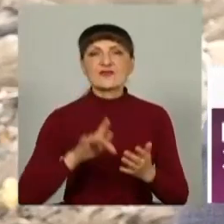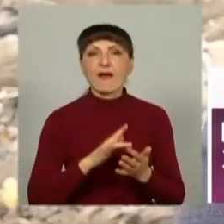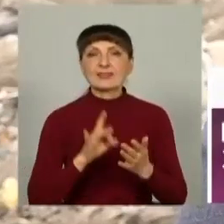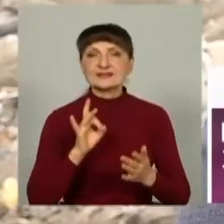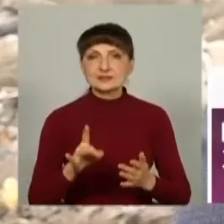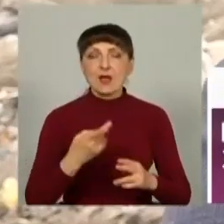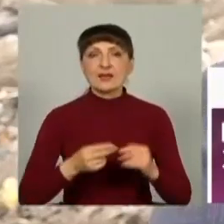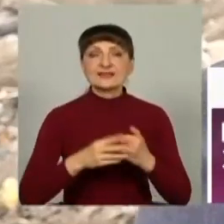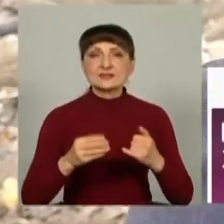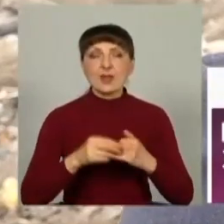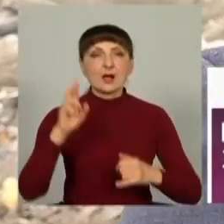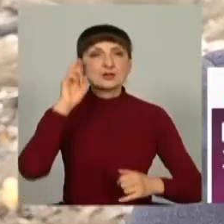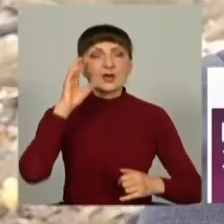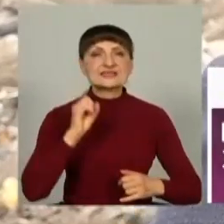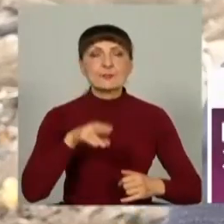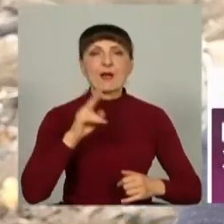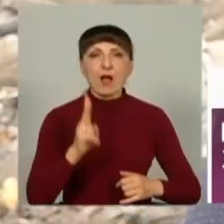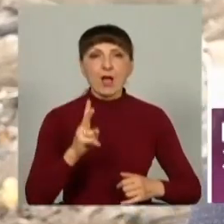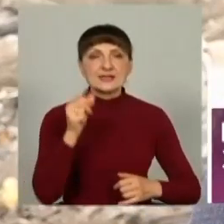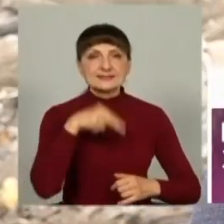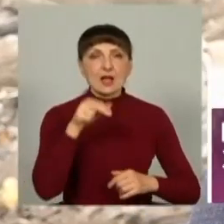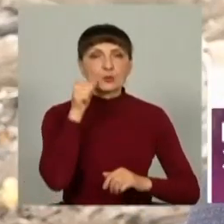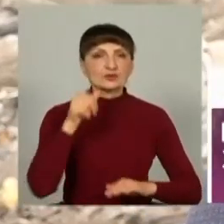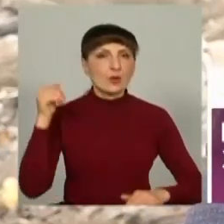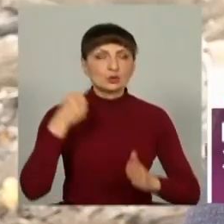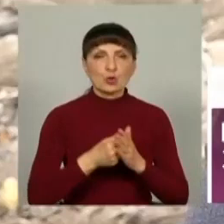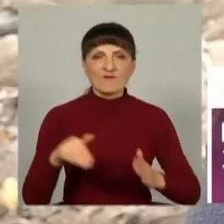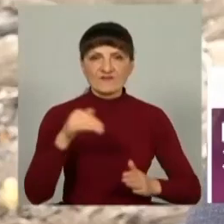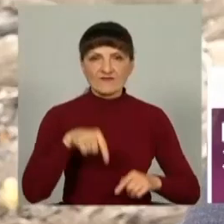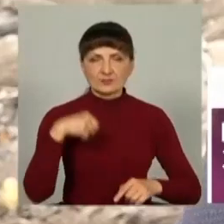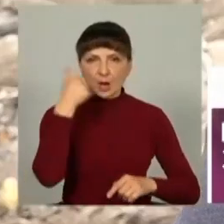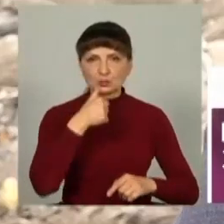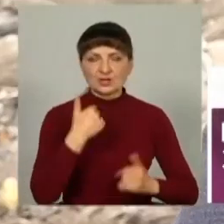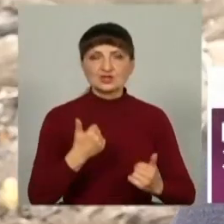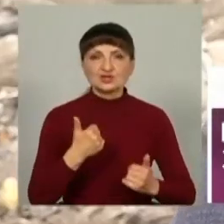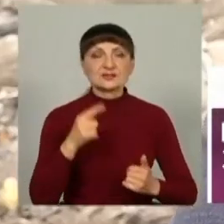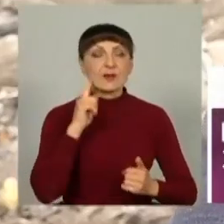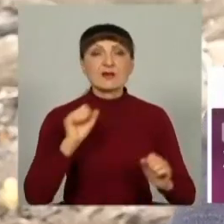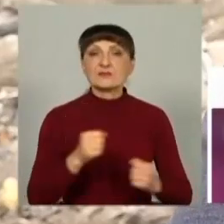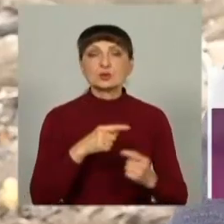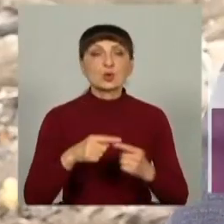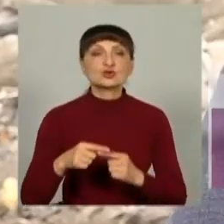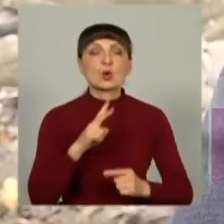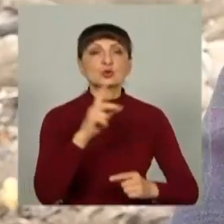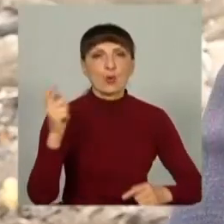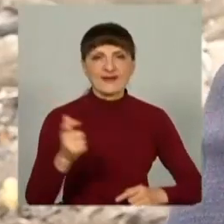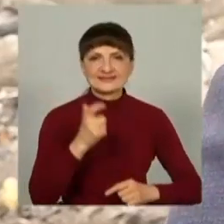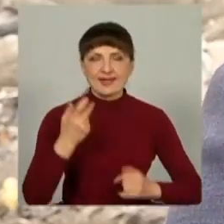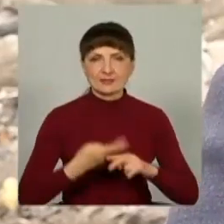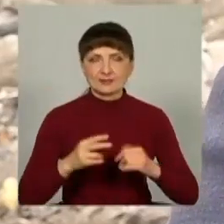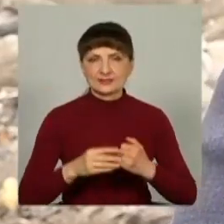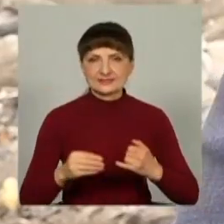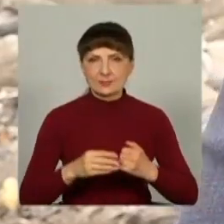принадлежала городскому спк с декабря прошлого года по февраль этого года сейчас только невозможно точно определить владельцы этих